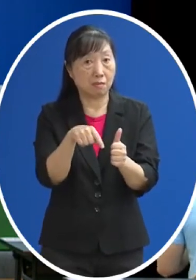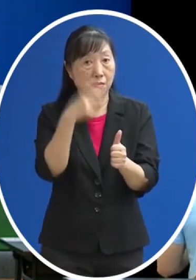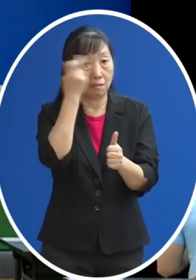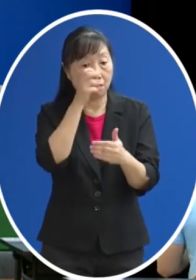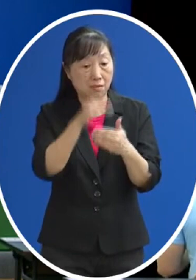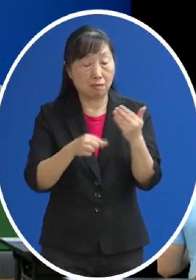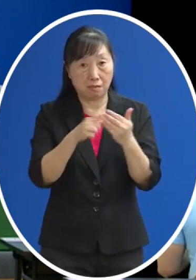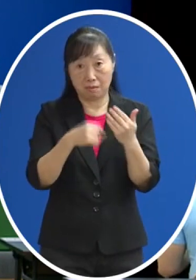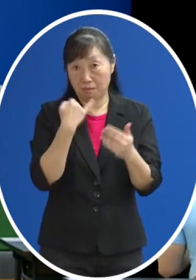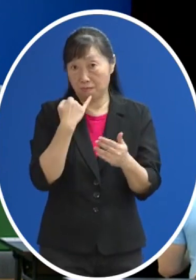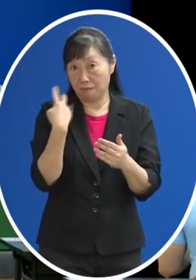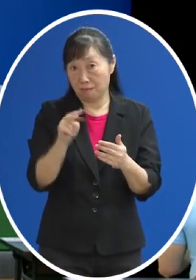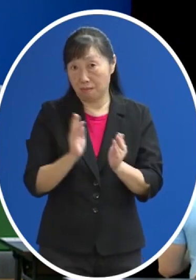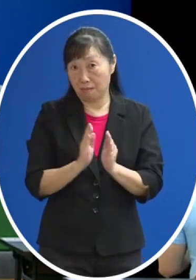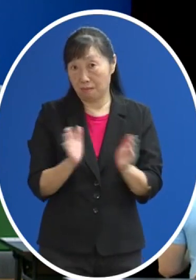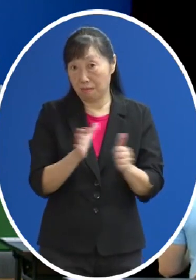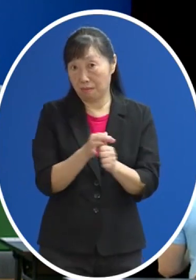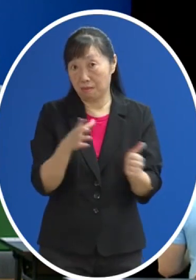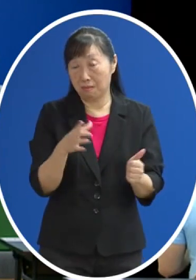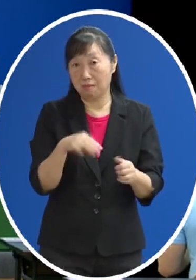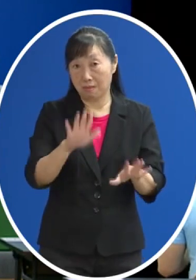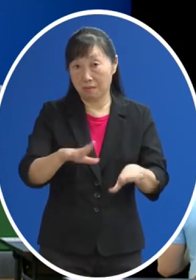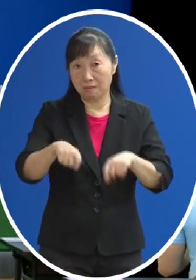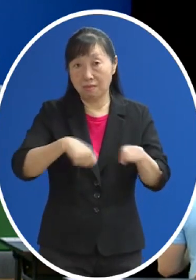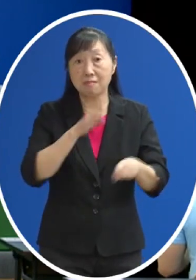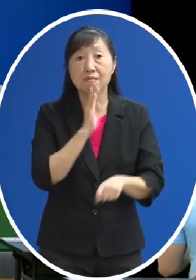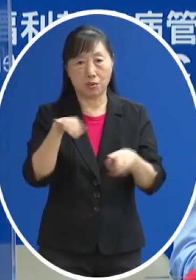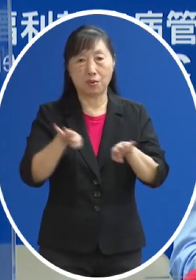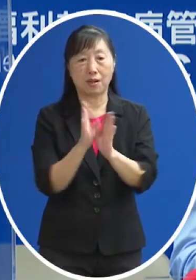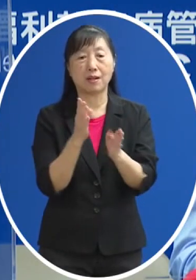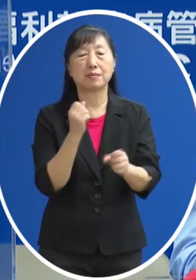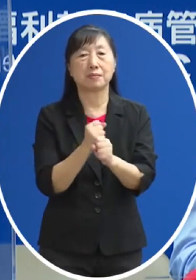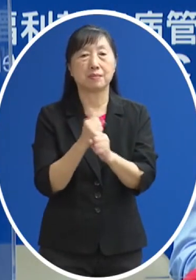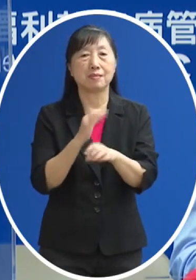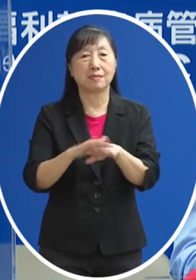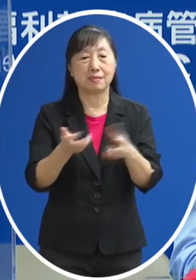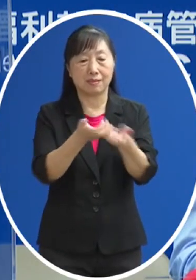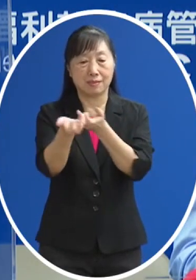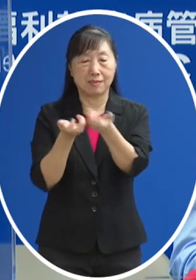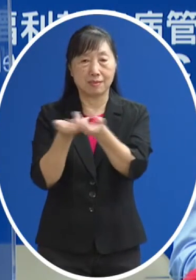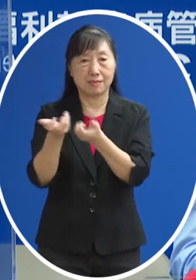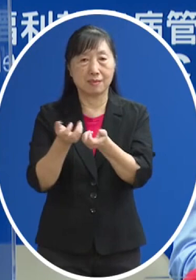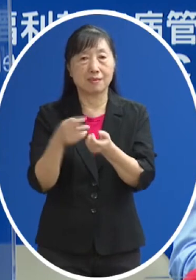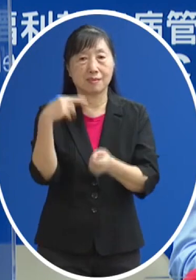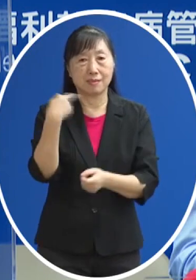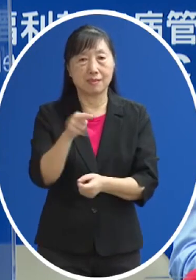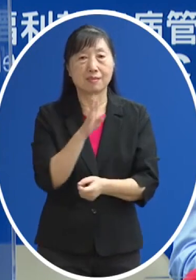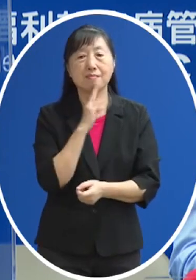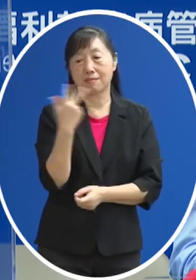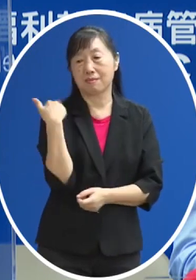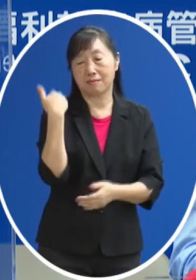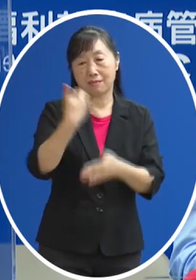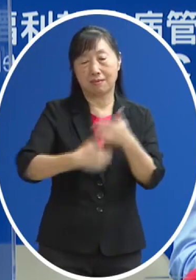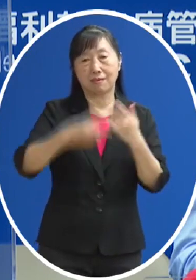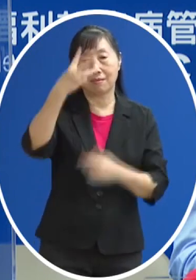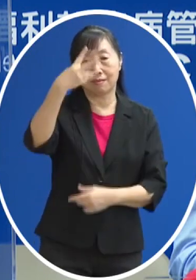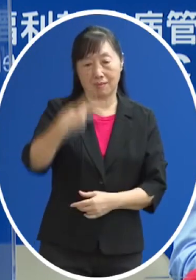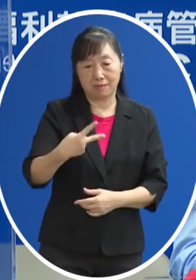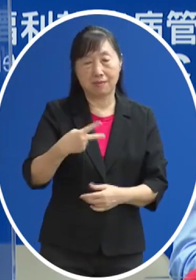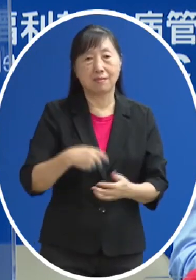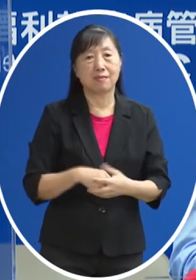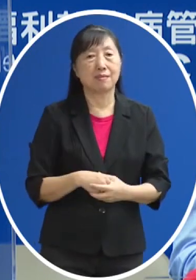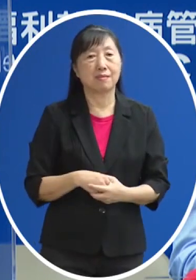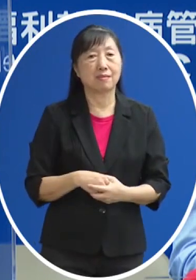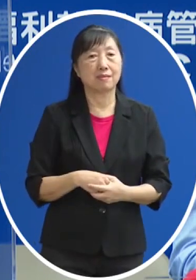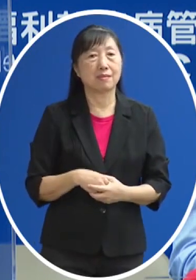施，那想问一下说目前的规划是什么？谢谢。 整体在降到上礼拜降到2级，那